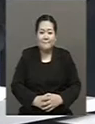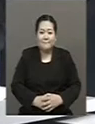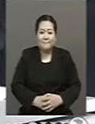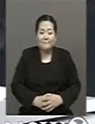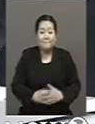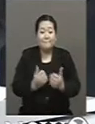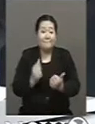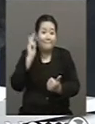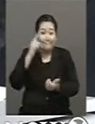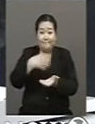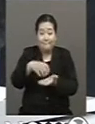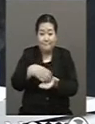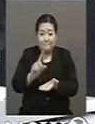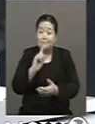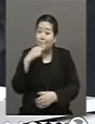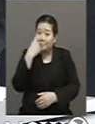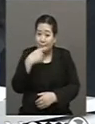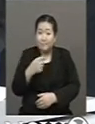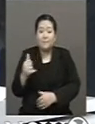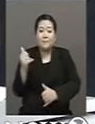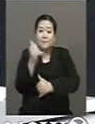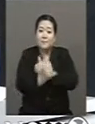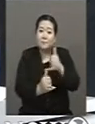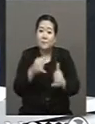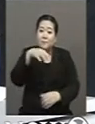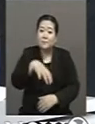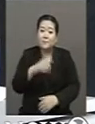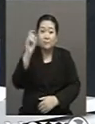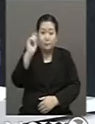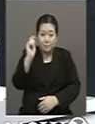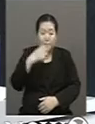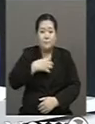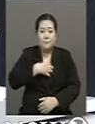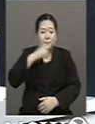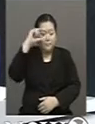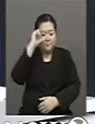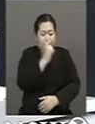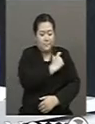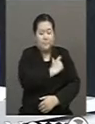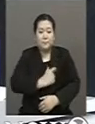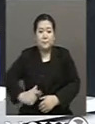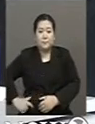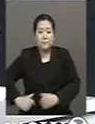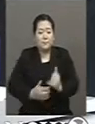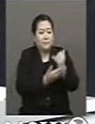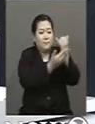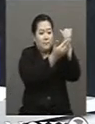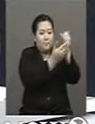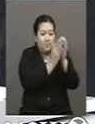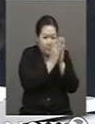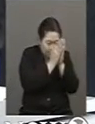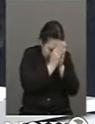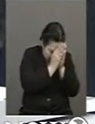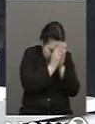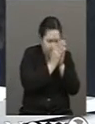สำหรับคนที่เดินทางไปถวายสักการะพระบรมศพเบื้องหน้าพระบรมโกศที่พระบรมมหาราชวังนะฮะพรุ่งนี้นะครับ